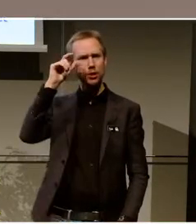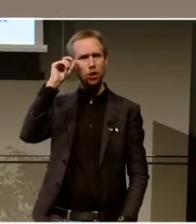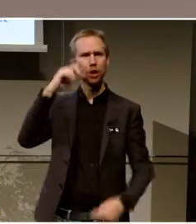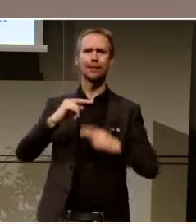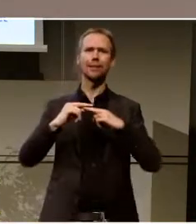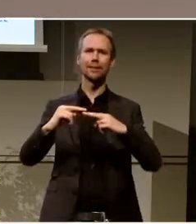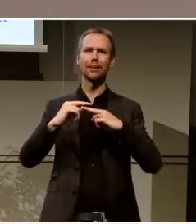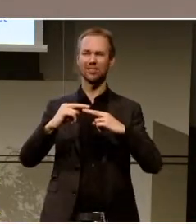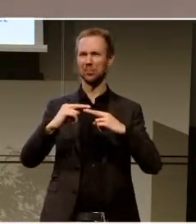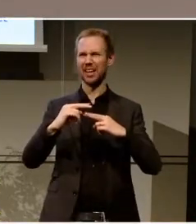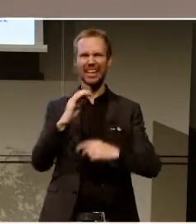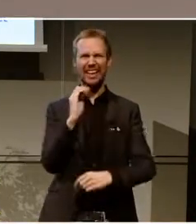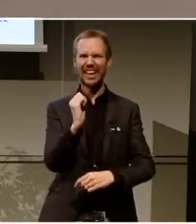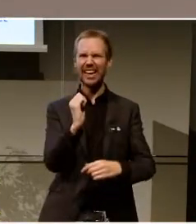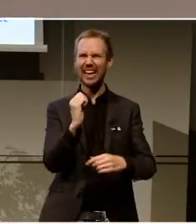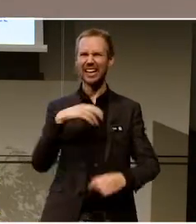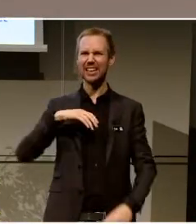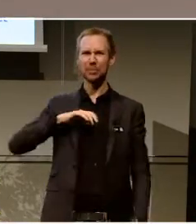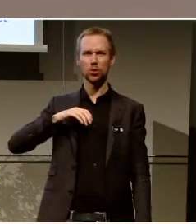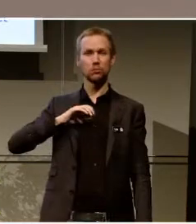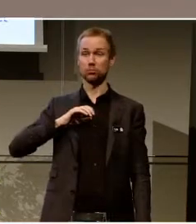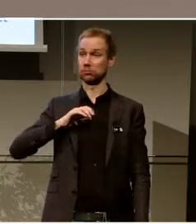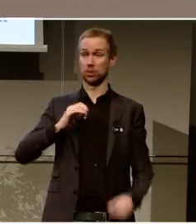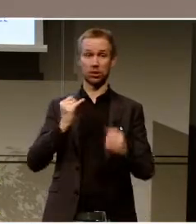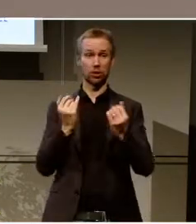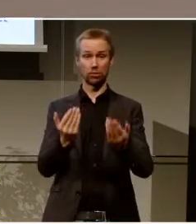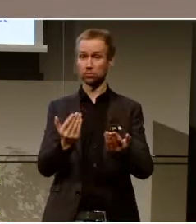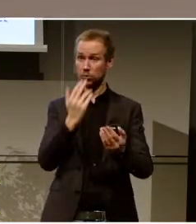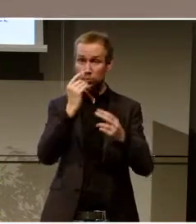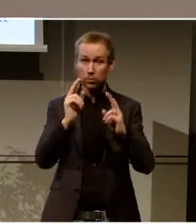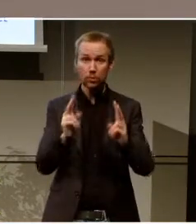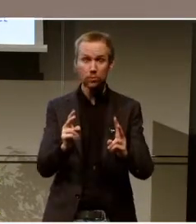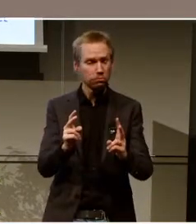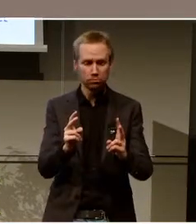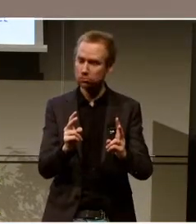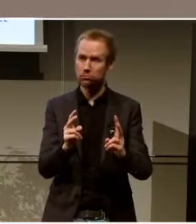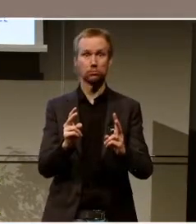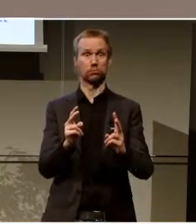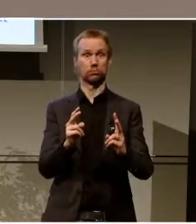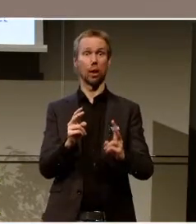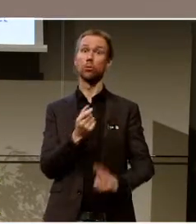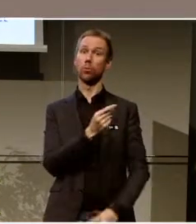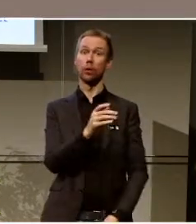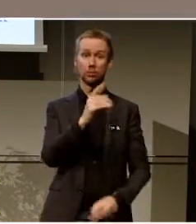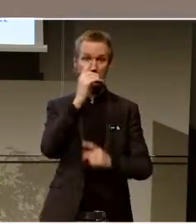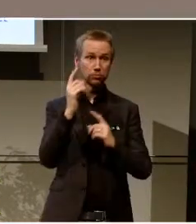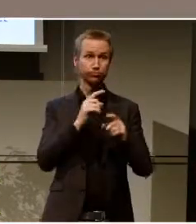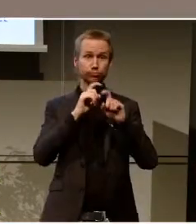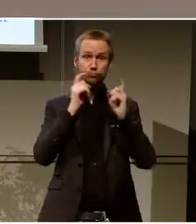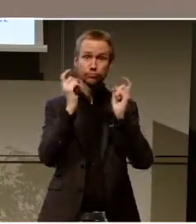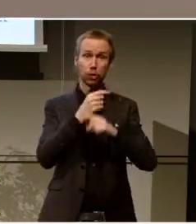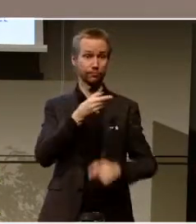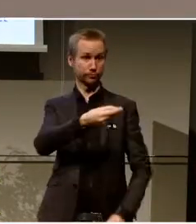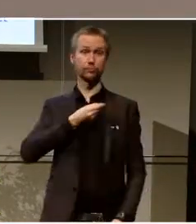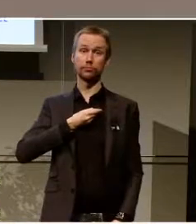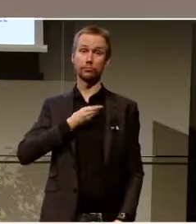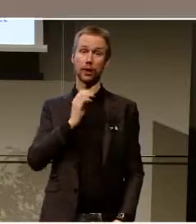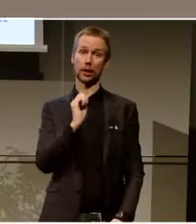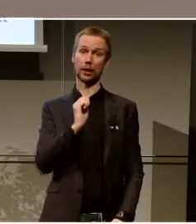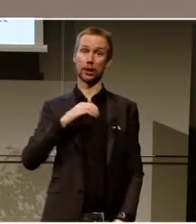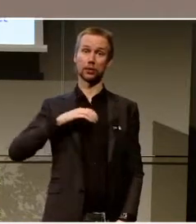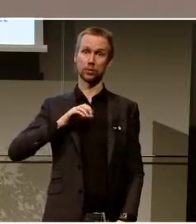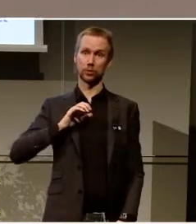idag. Alla kan inte ens få en e-legitimation, även om man skulle vilja det. Men det handlar inte bara om att man ska kunna få,